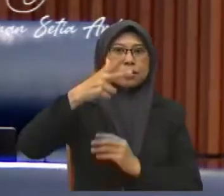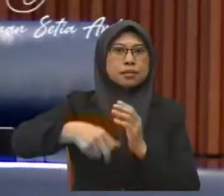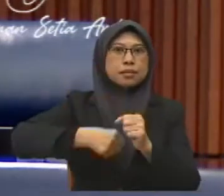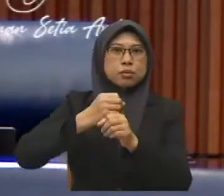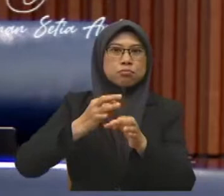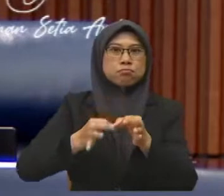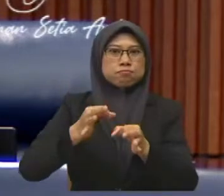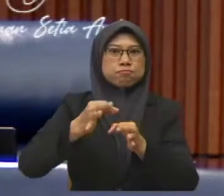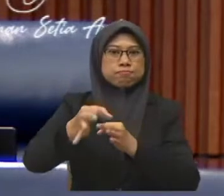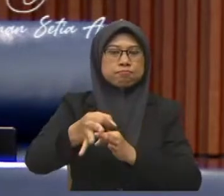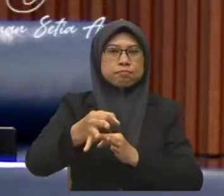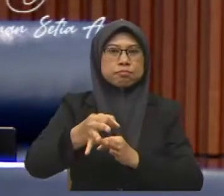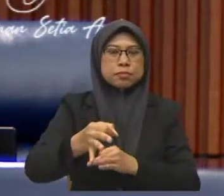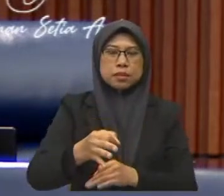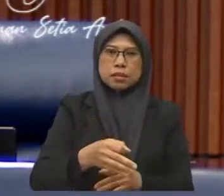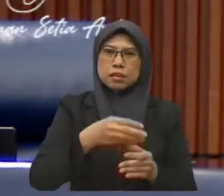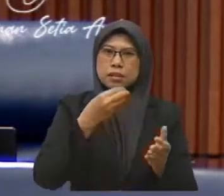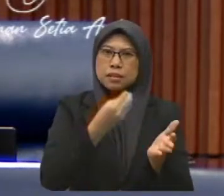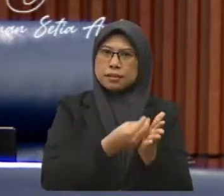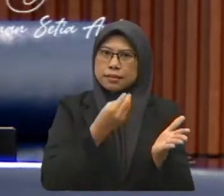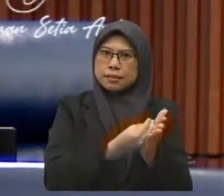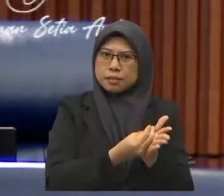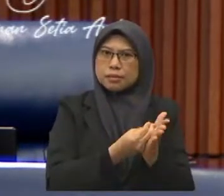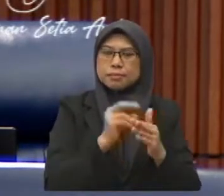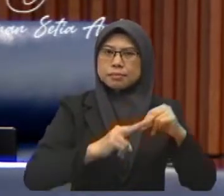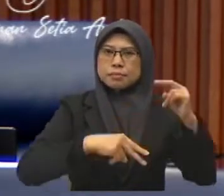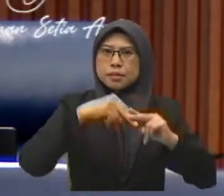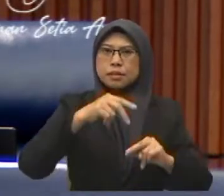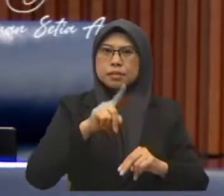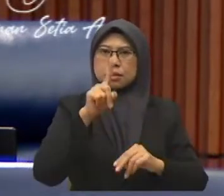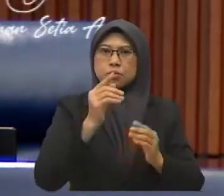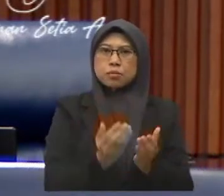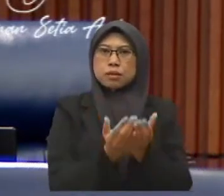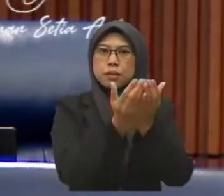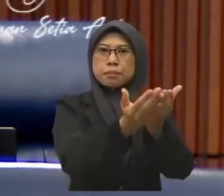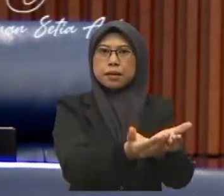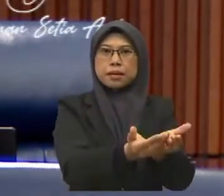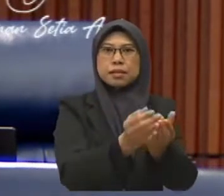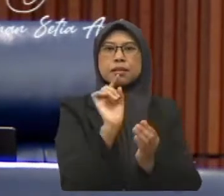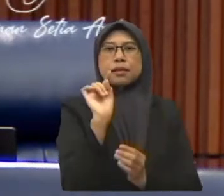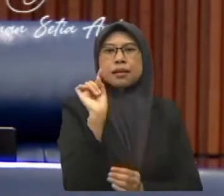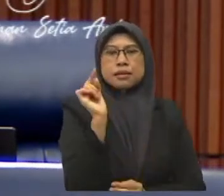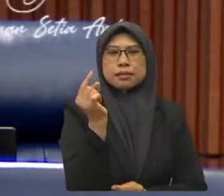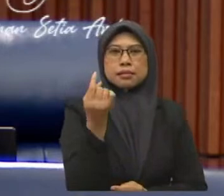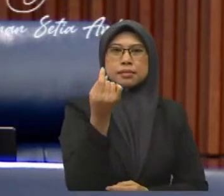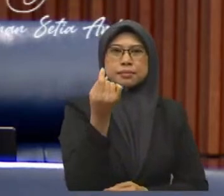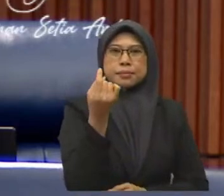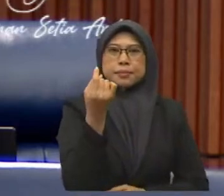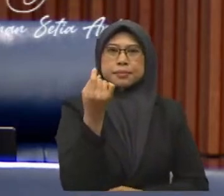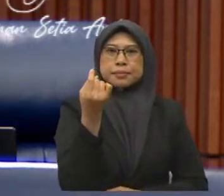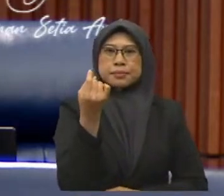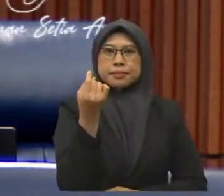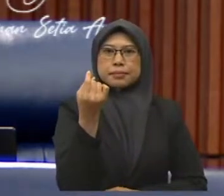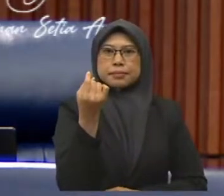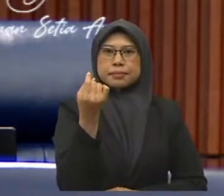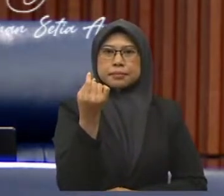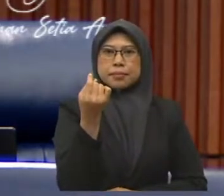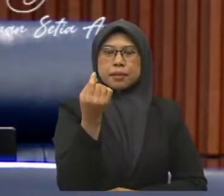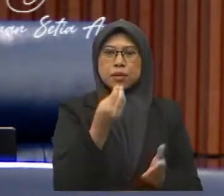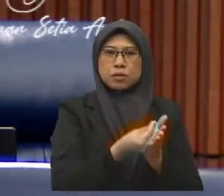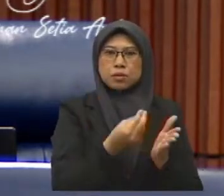tahun sedangkan kos pembinaan sebuah kapal LCS hanya melibatkan sejumlah